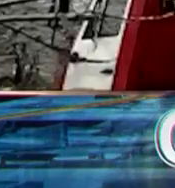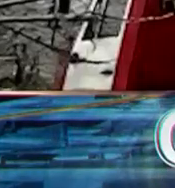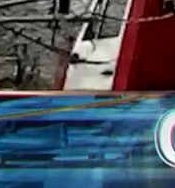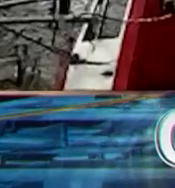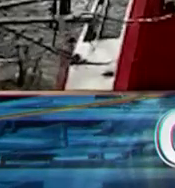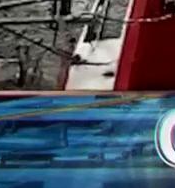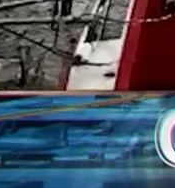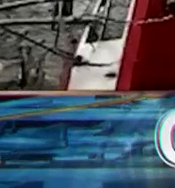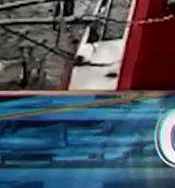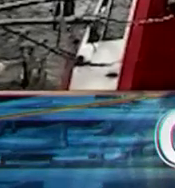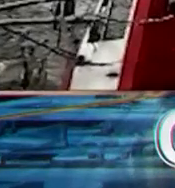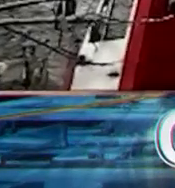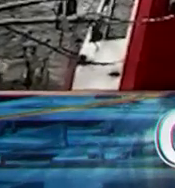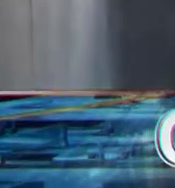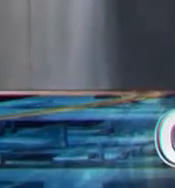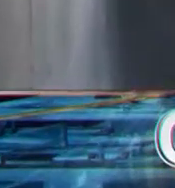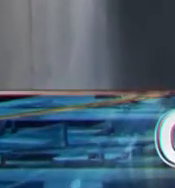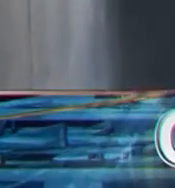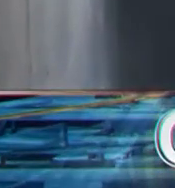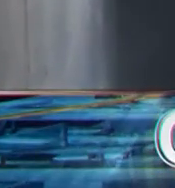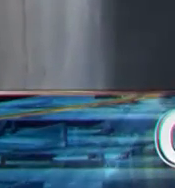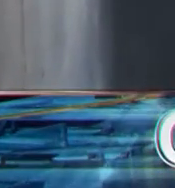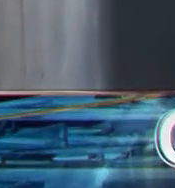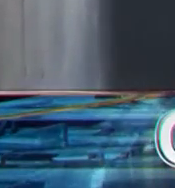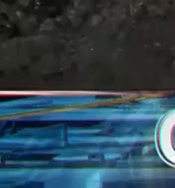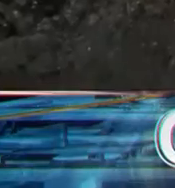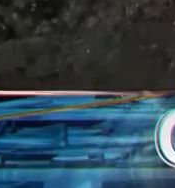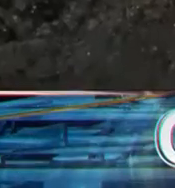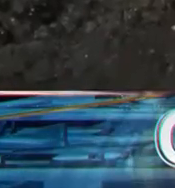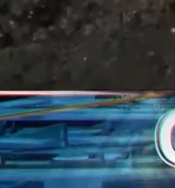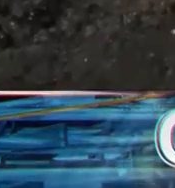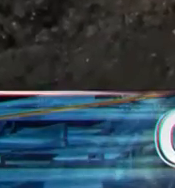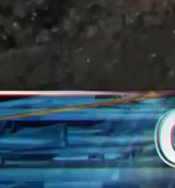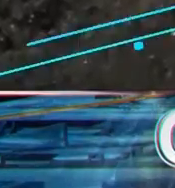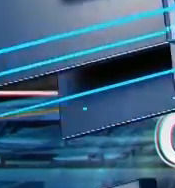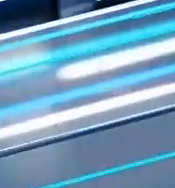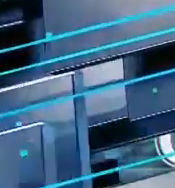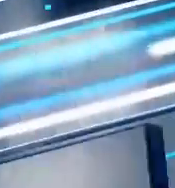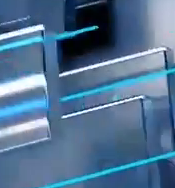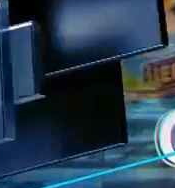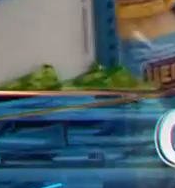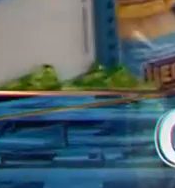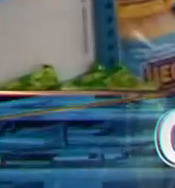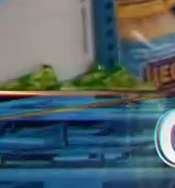Беспощадная стихия. 4 человека пострадали в результате пожара в Талдыкургане.